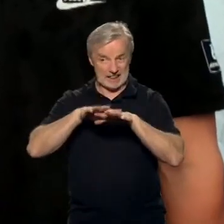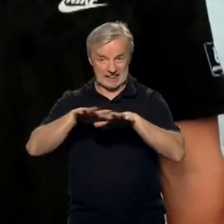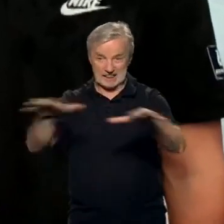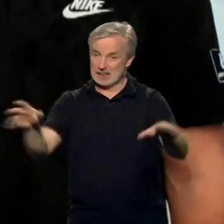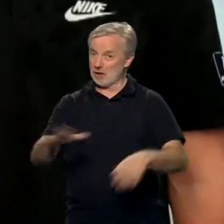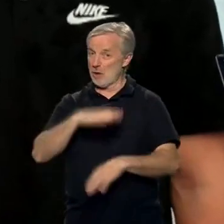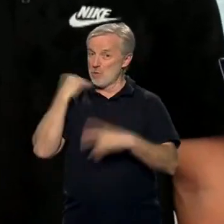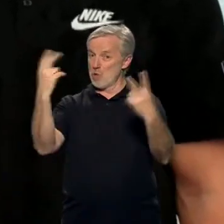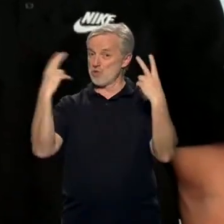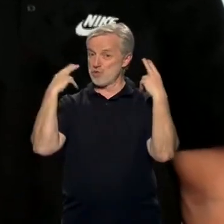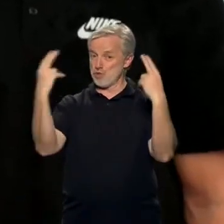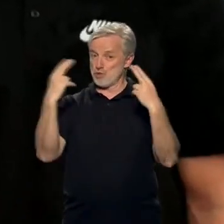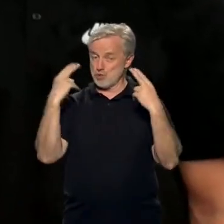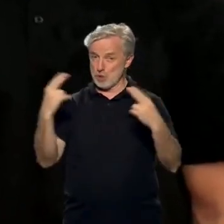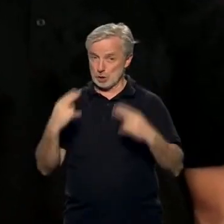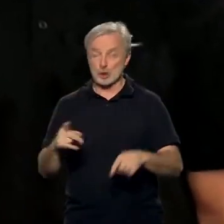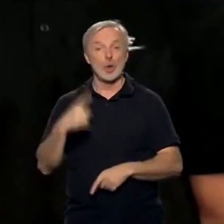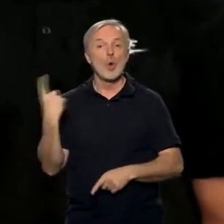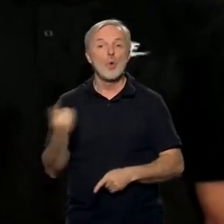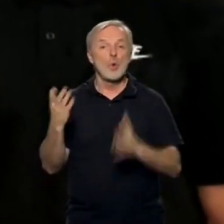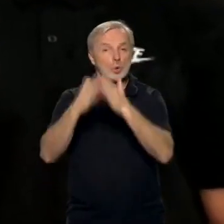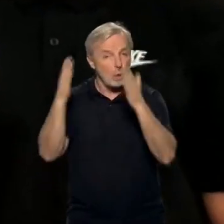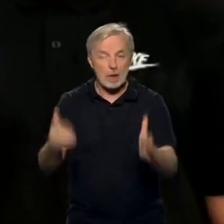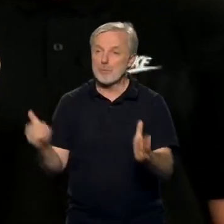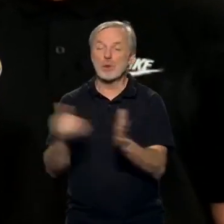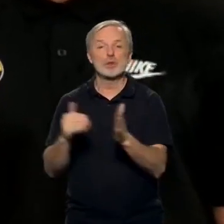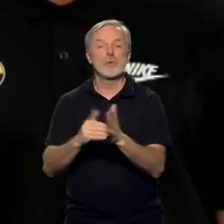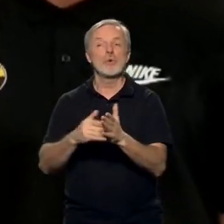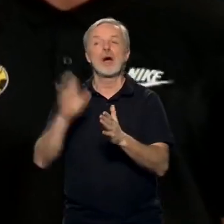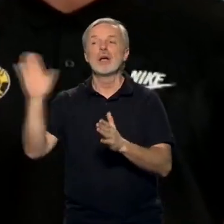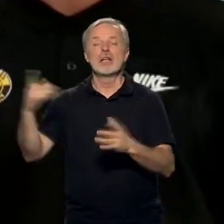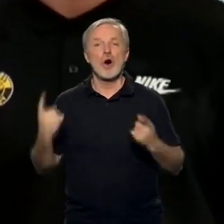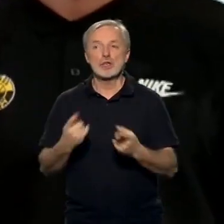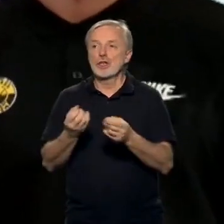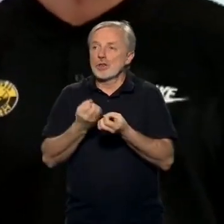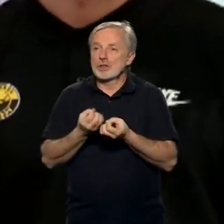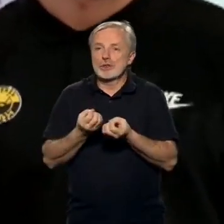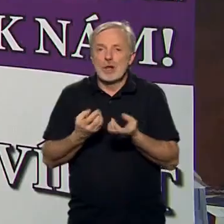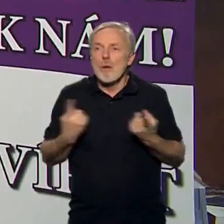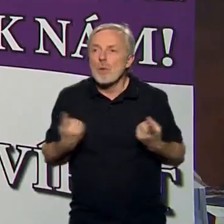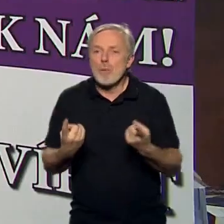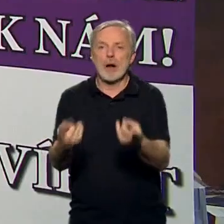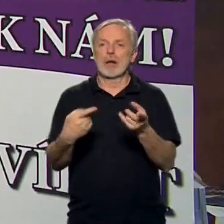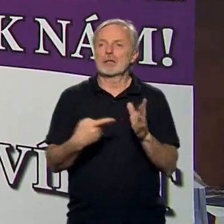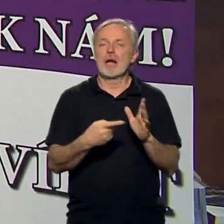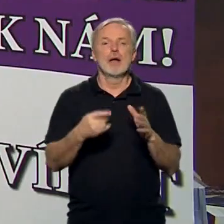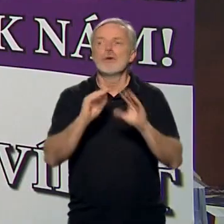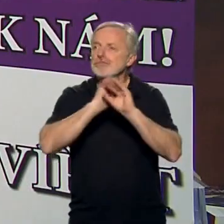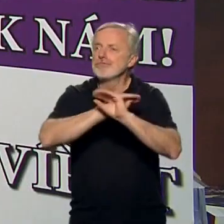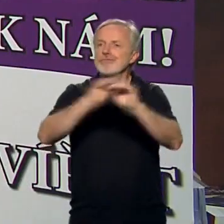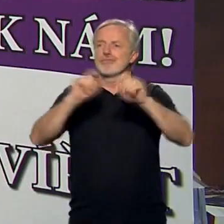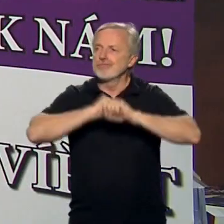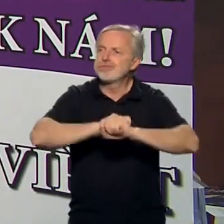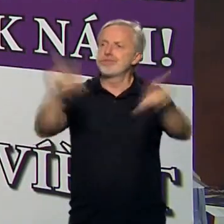bez které se vlastně ty útulky neobejdou. Aby veřejnost vlastně věděla, v čem konkrétně jim může pomoct, co oni konkrétně potřebují, protože